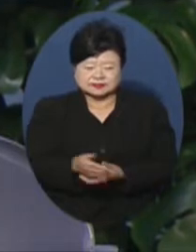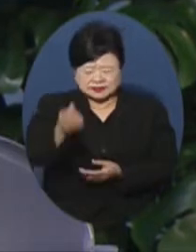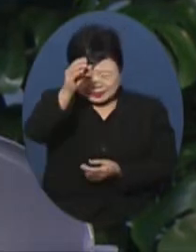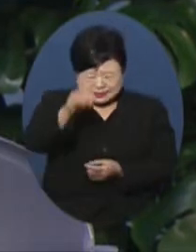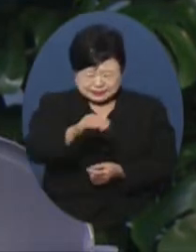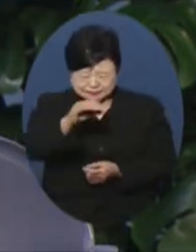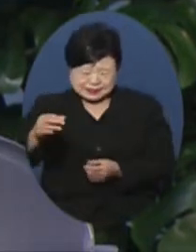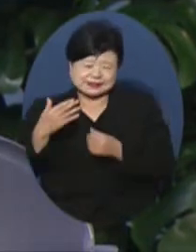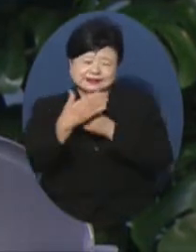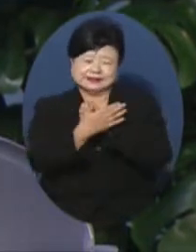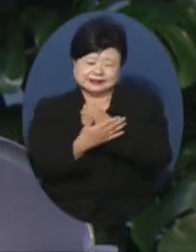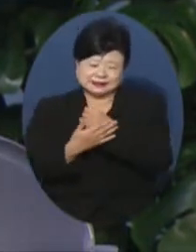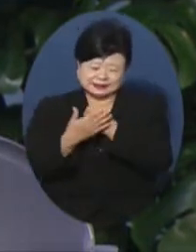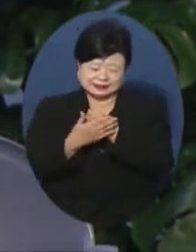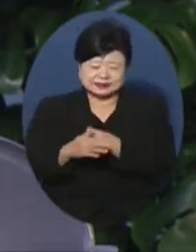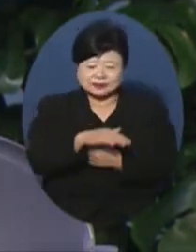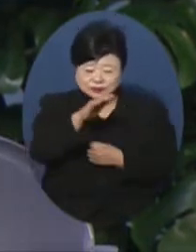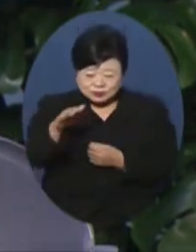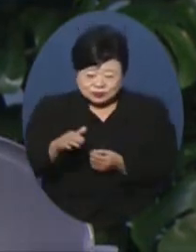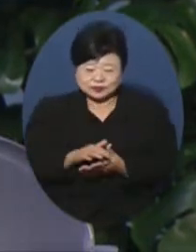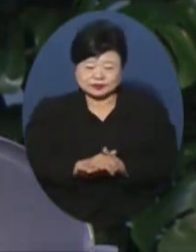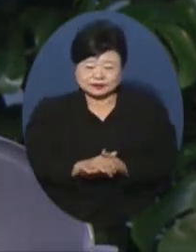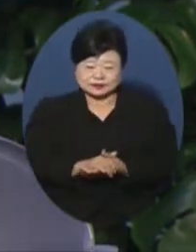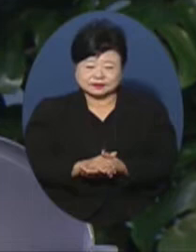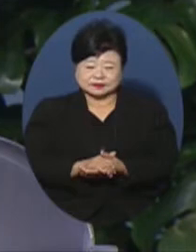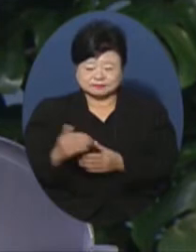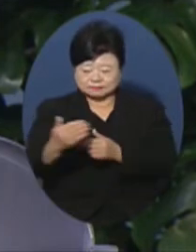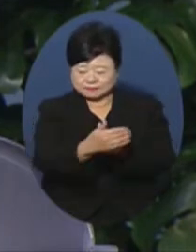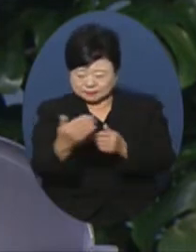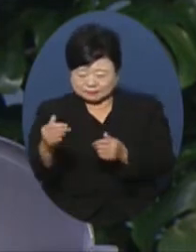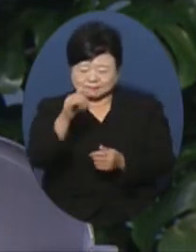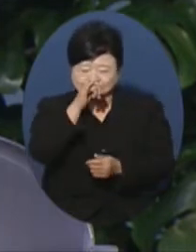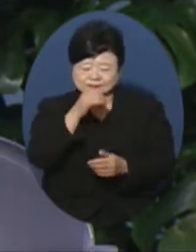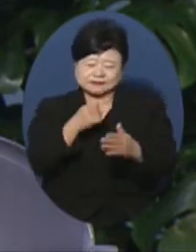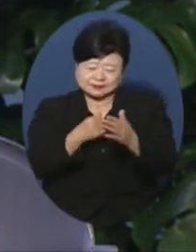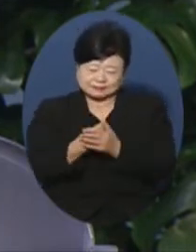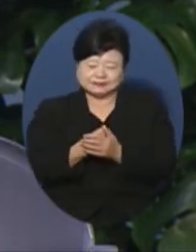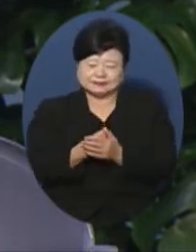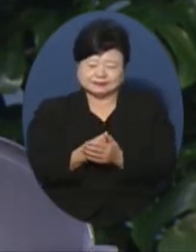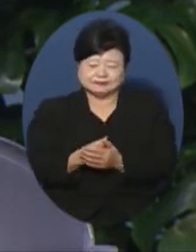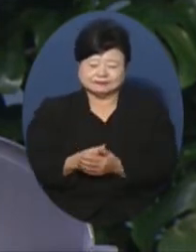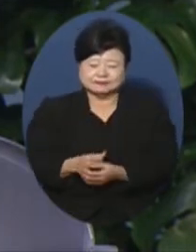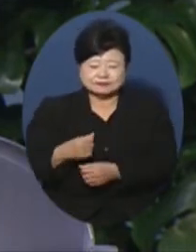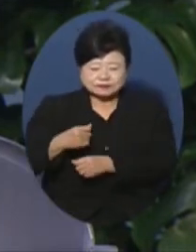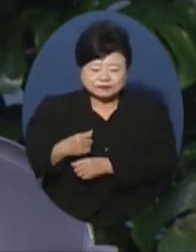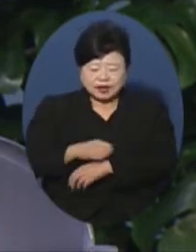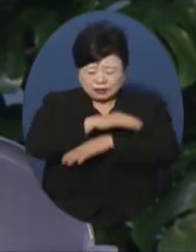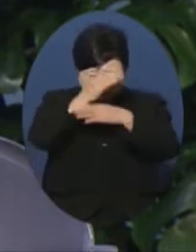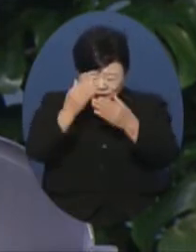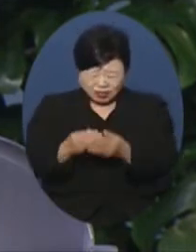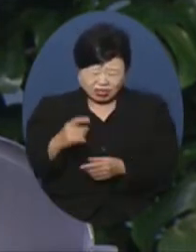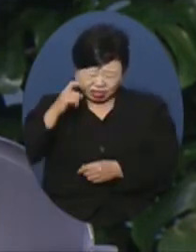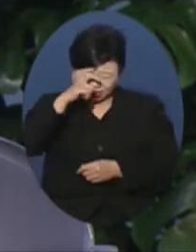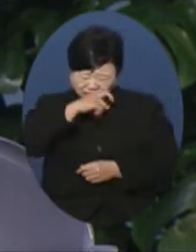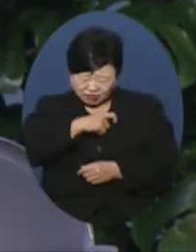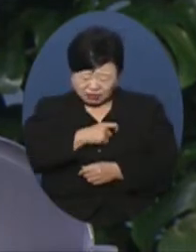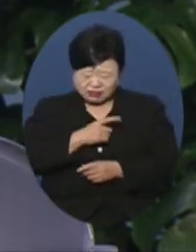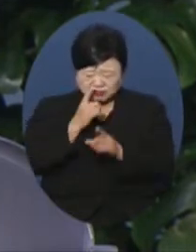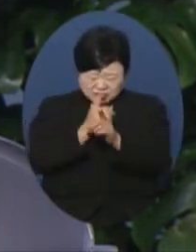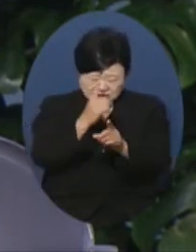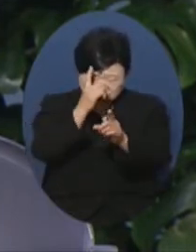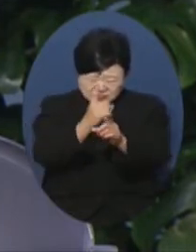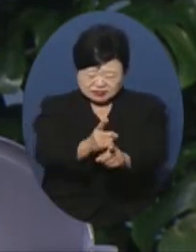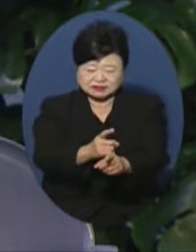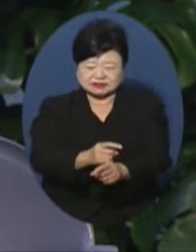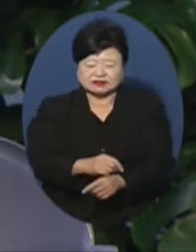하지만 십자가의 은혜를 우리를 둘러싸고 있기 때문에 우리는 모든 더러움을